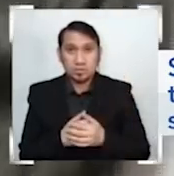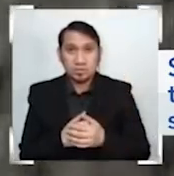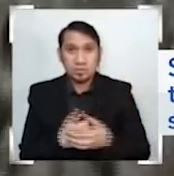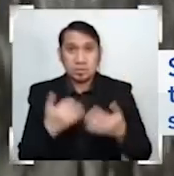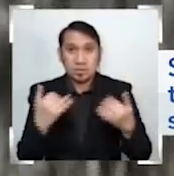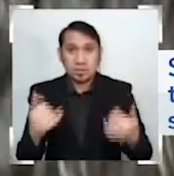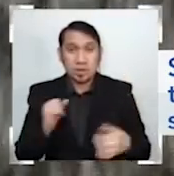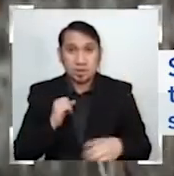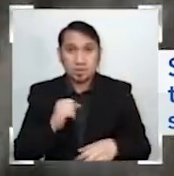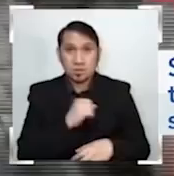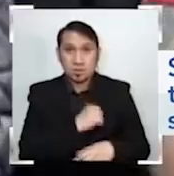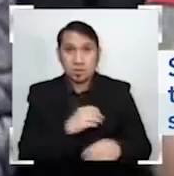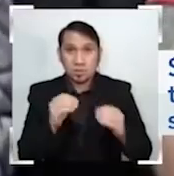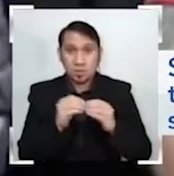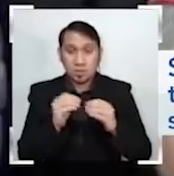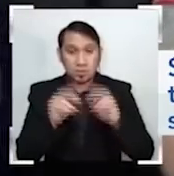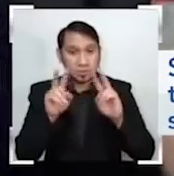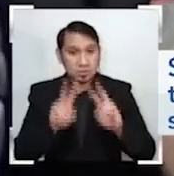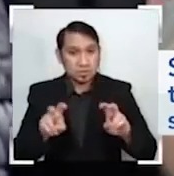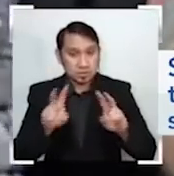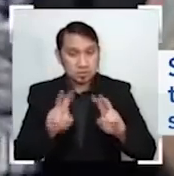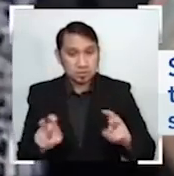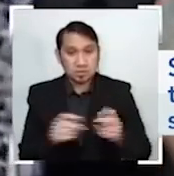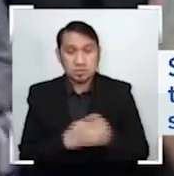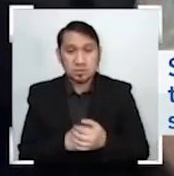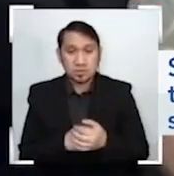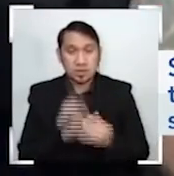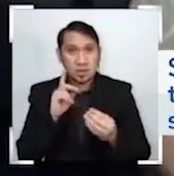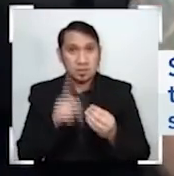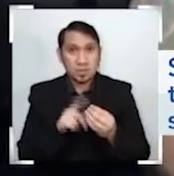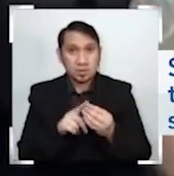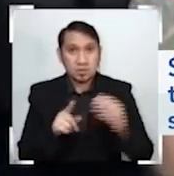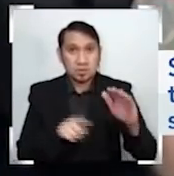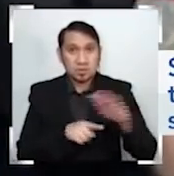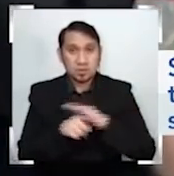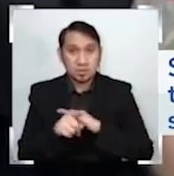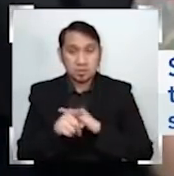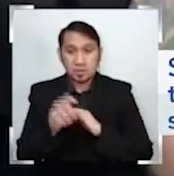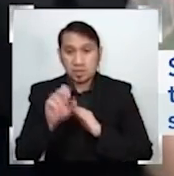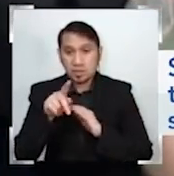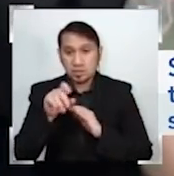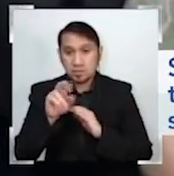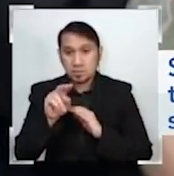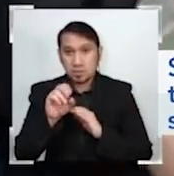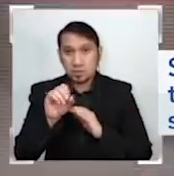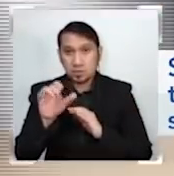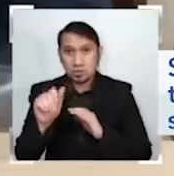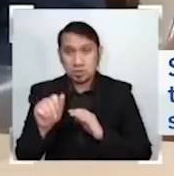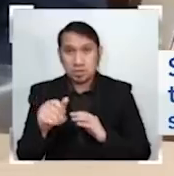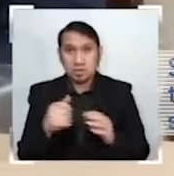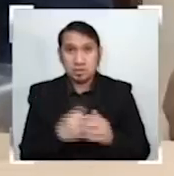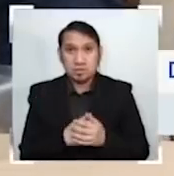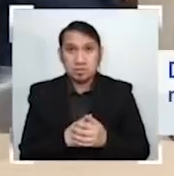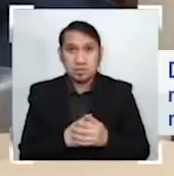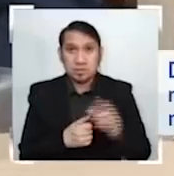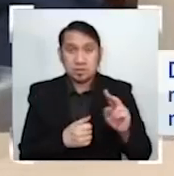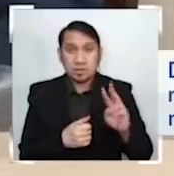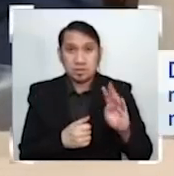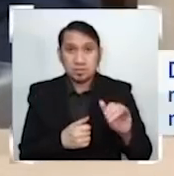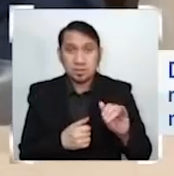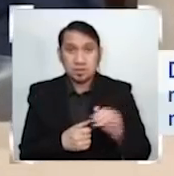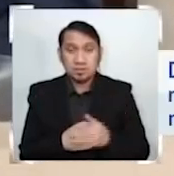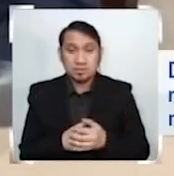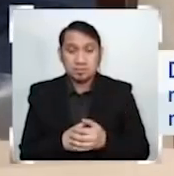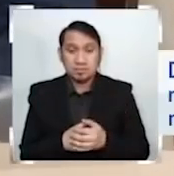ng masinsinang investigasyon sa umunay tangkang pagtakas ni Espinosa sa detention center ng NBI. Binatikos ni dating